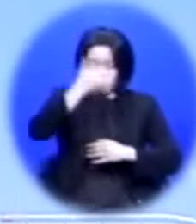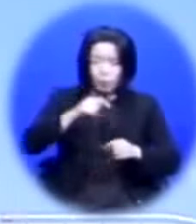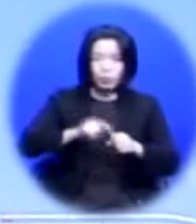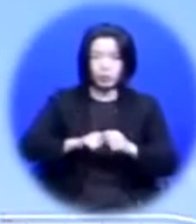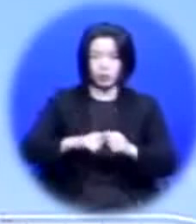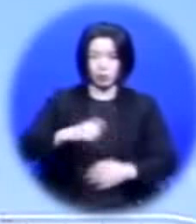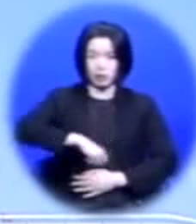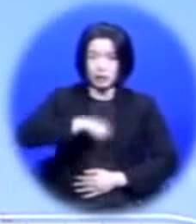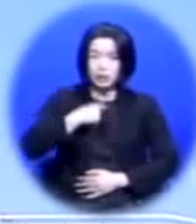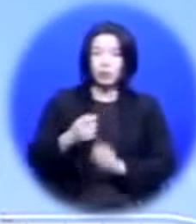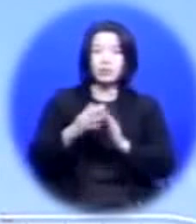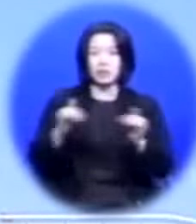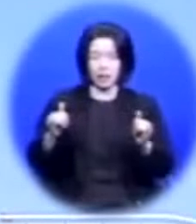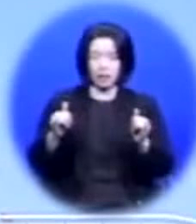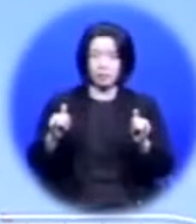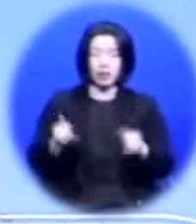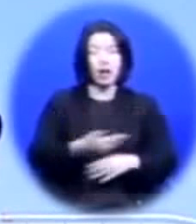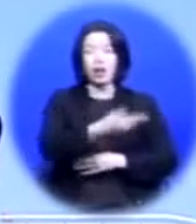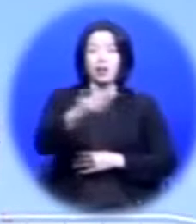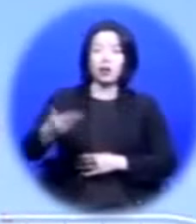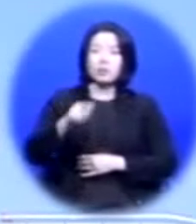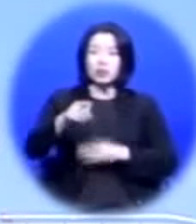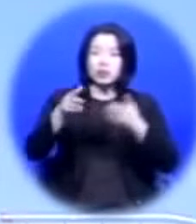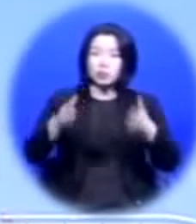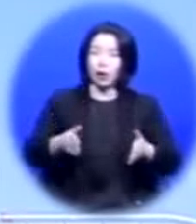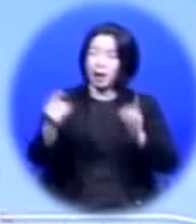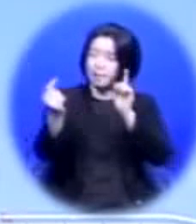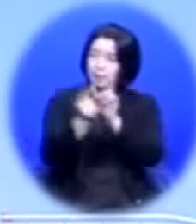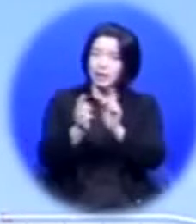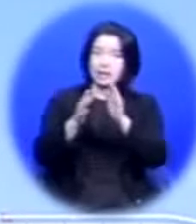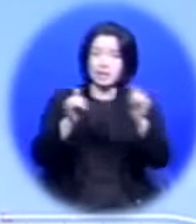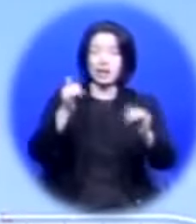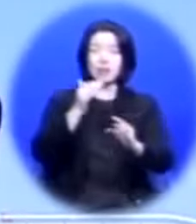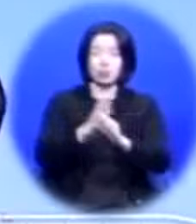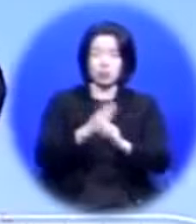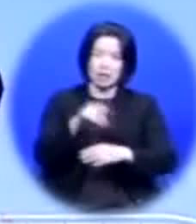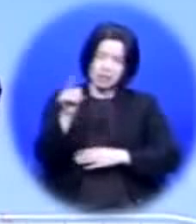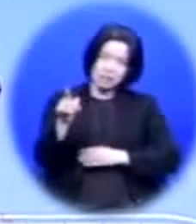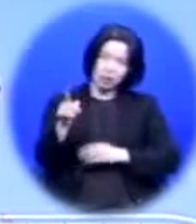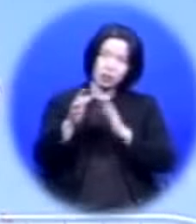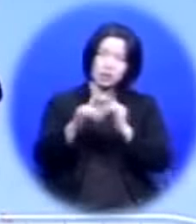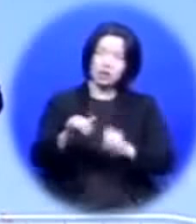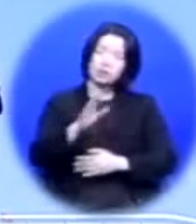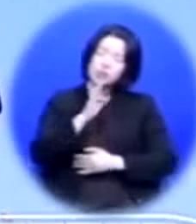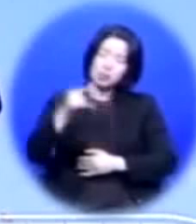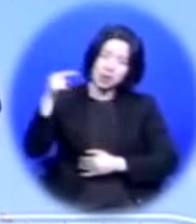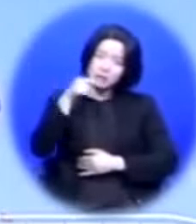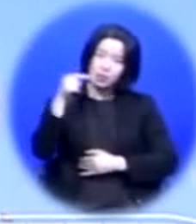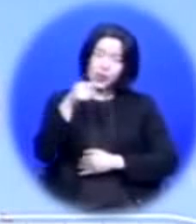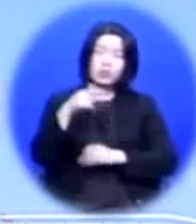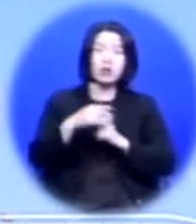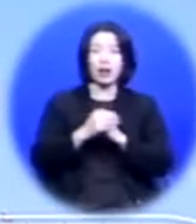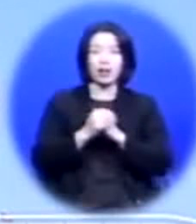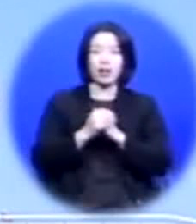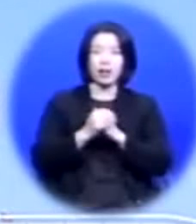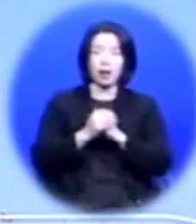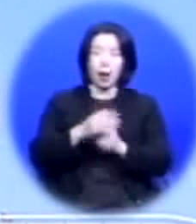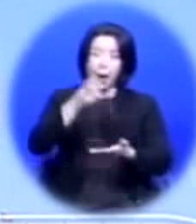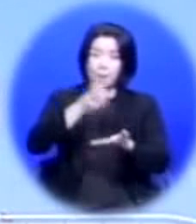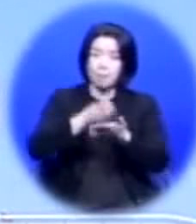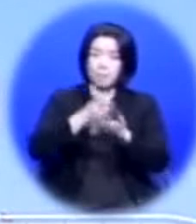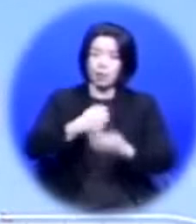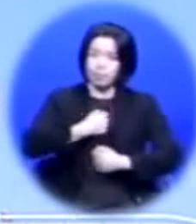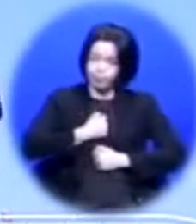의로운 사람 여러분이 그동안 만난 사람 중에 저 사람은 정말 철저하게 법을